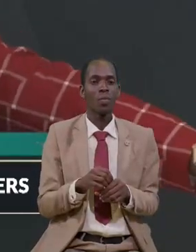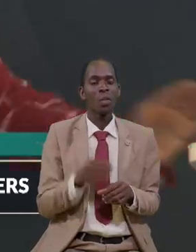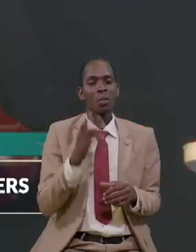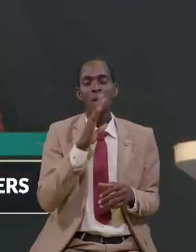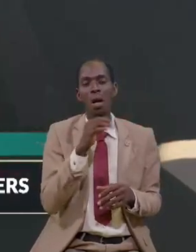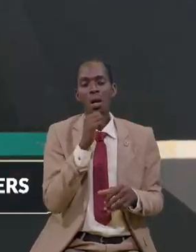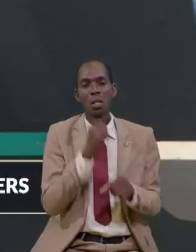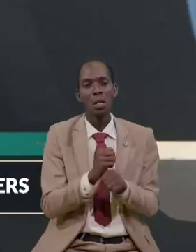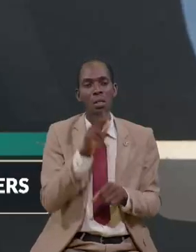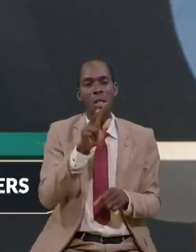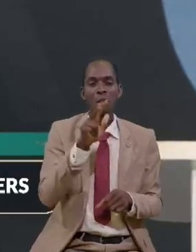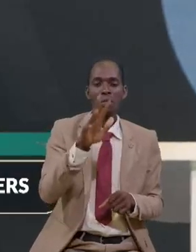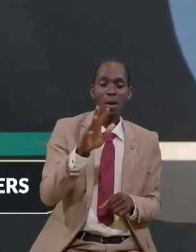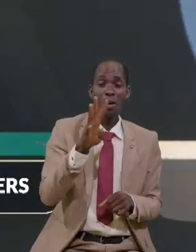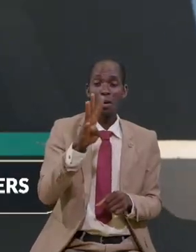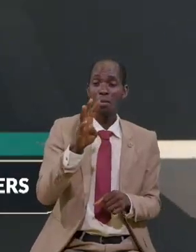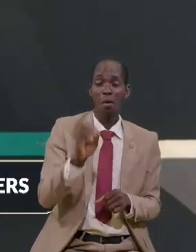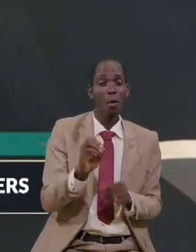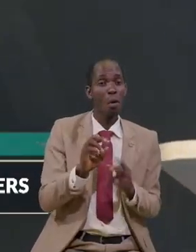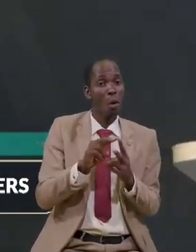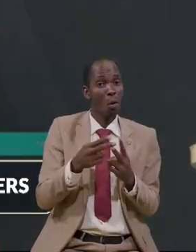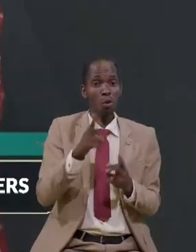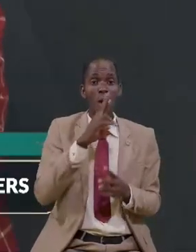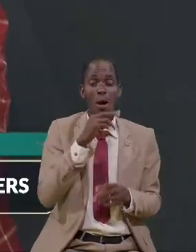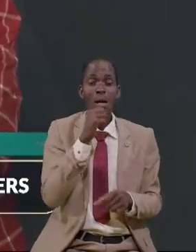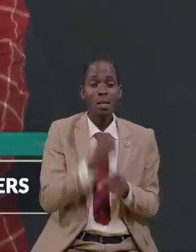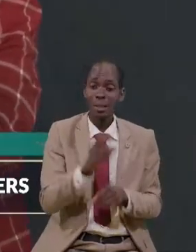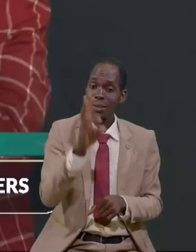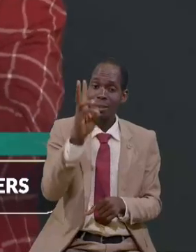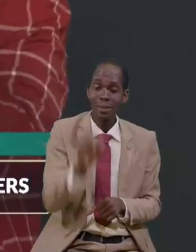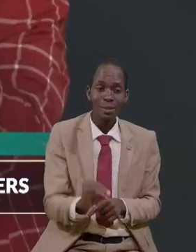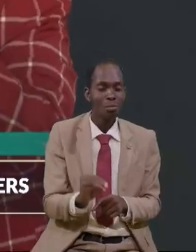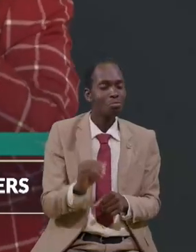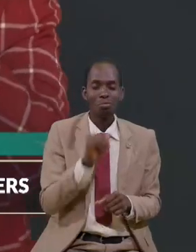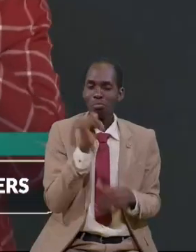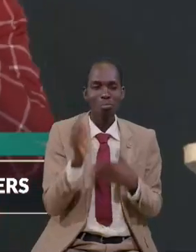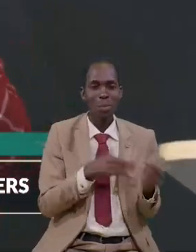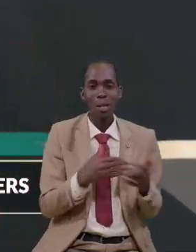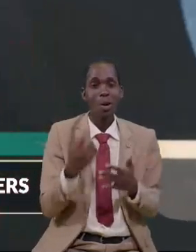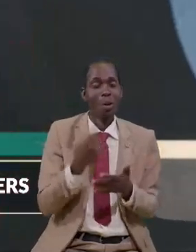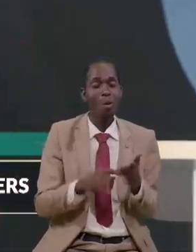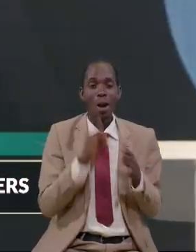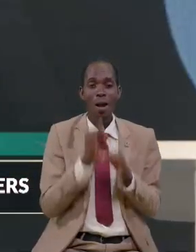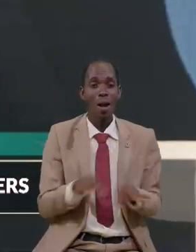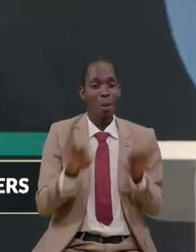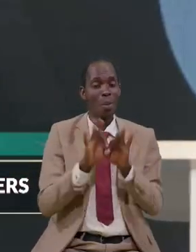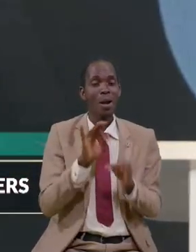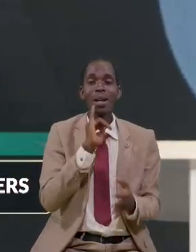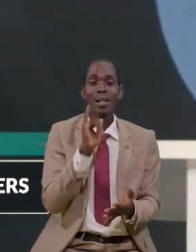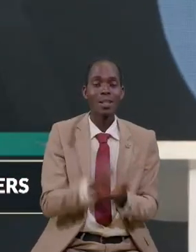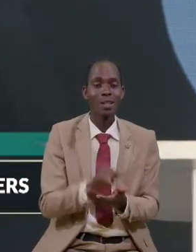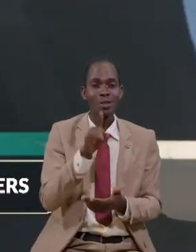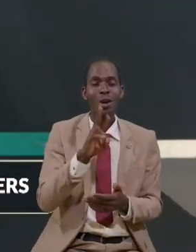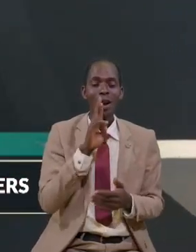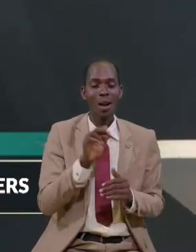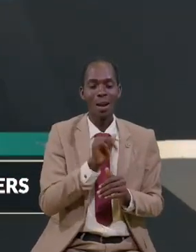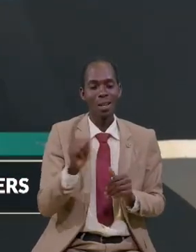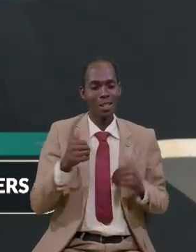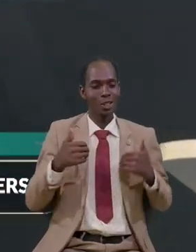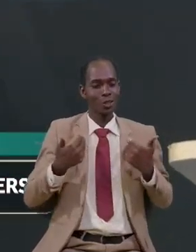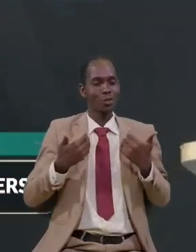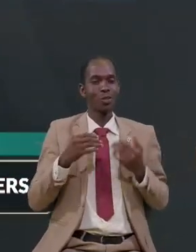ans, ou même 60 ans. Ce qui est, tu es un jeune croyant. Tu permets à